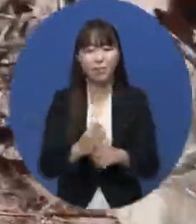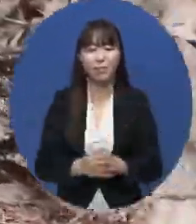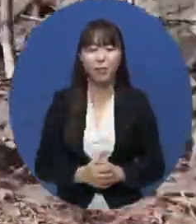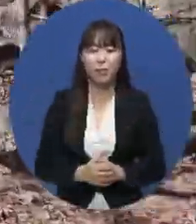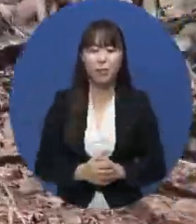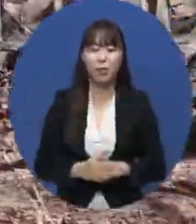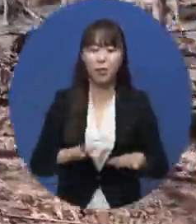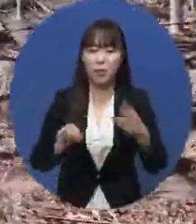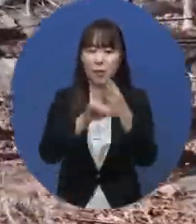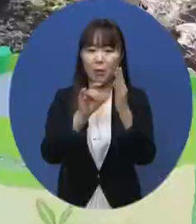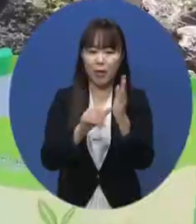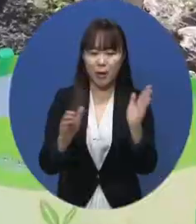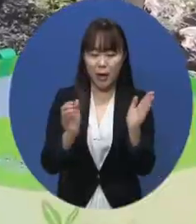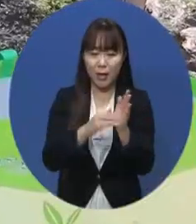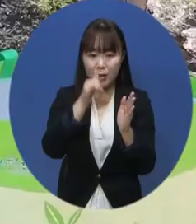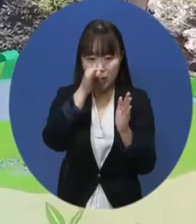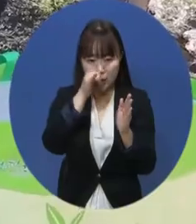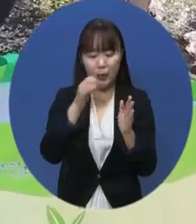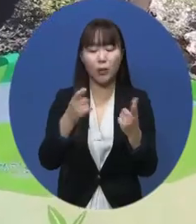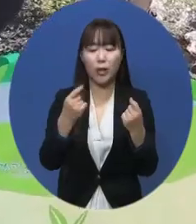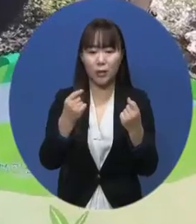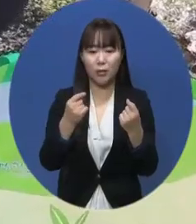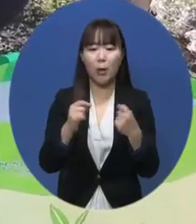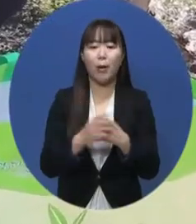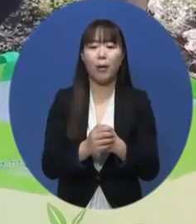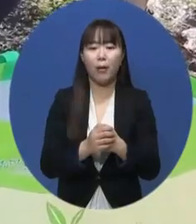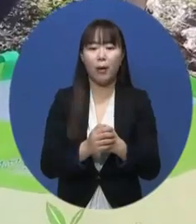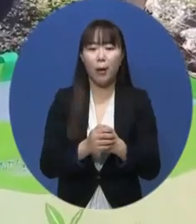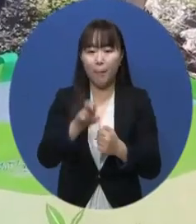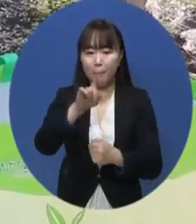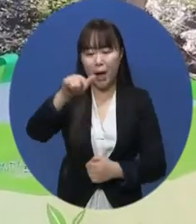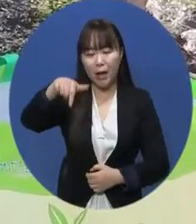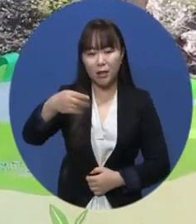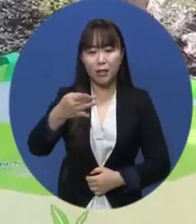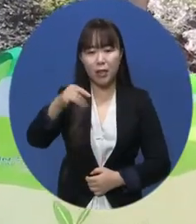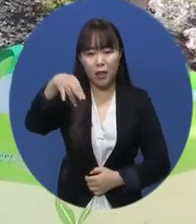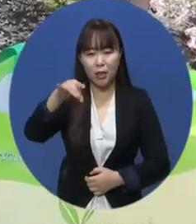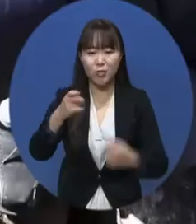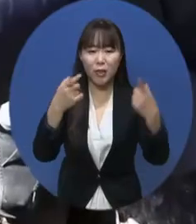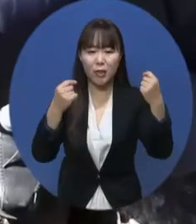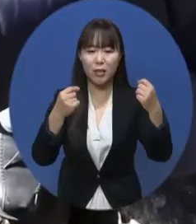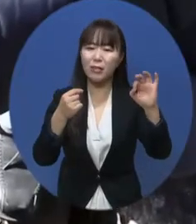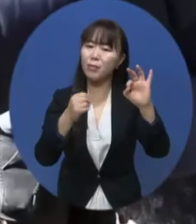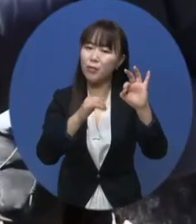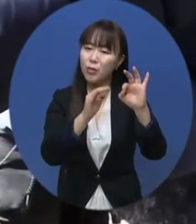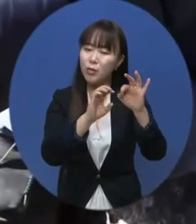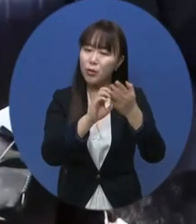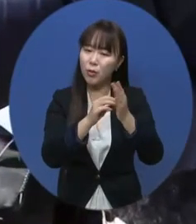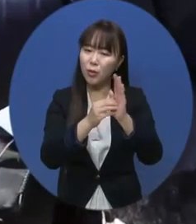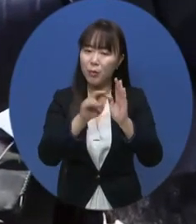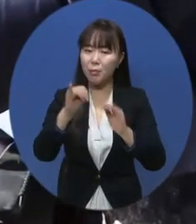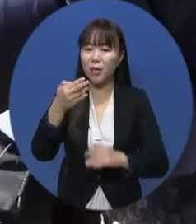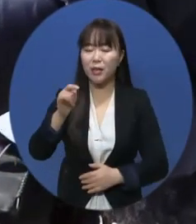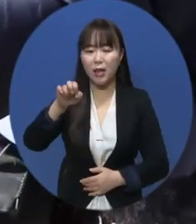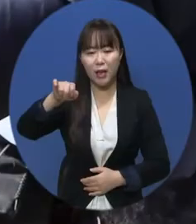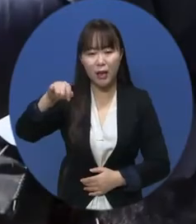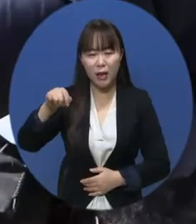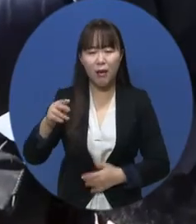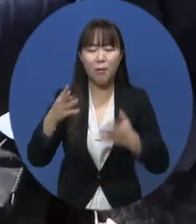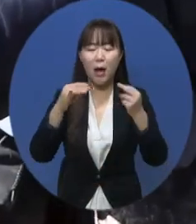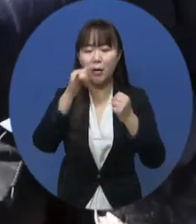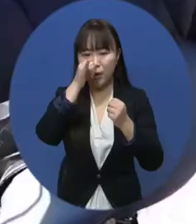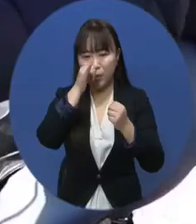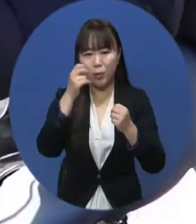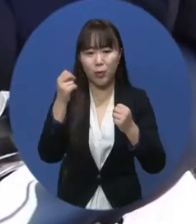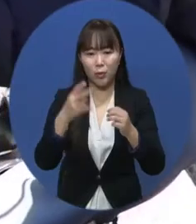오는 3월까지 채취되는 백운산 고로쇠는 마그네슘 등 10여 종의 미네랄 등이 다량으로 함유돼